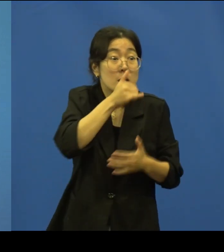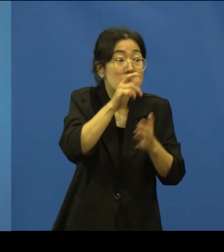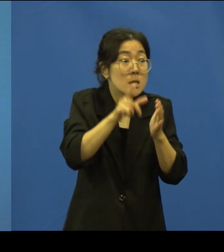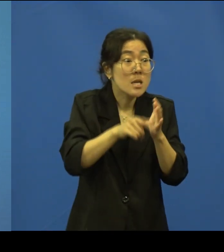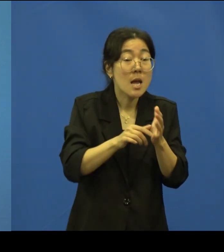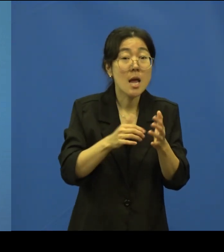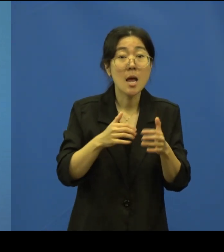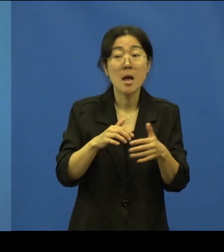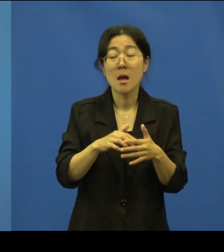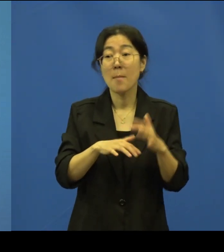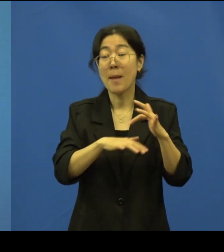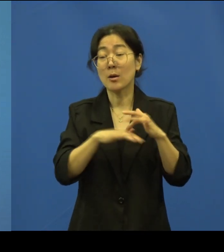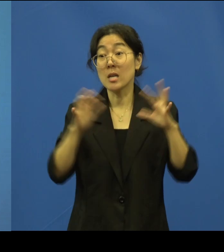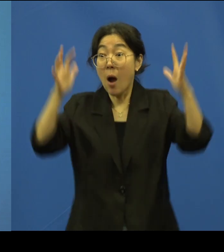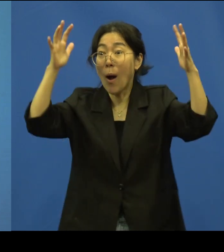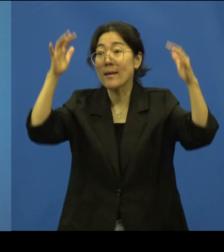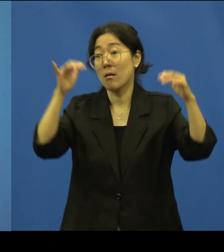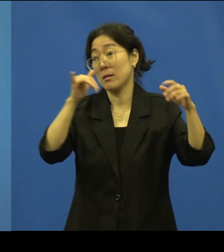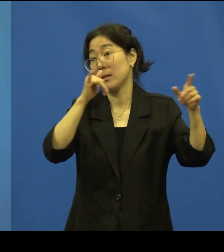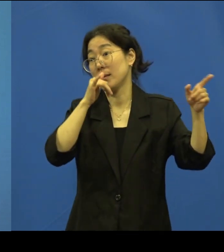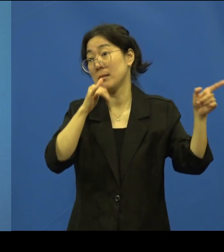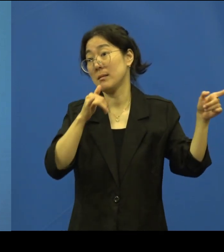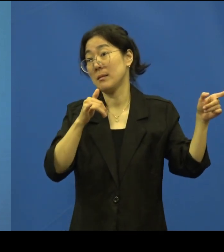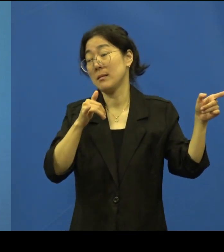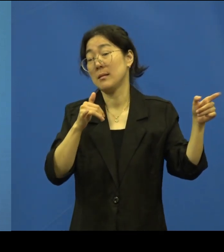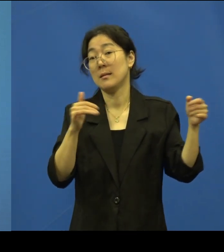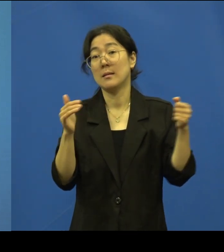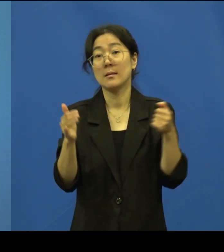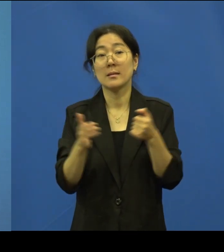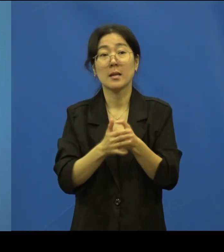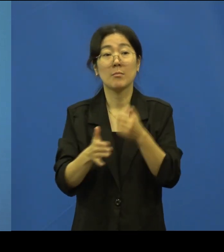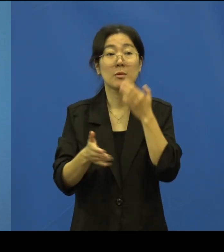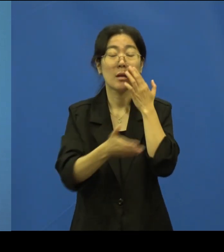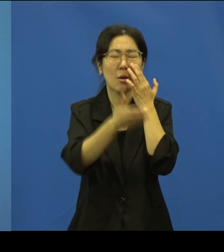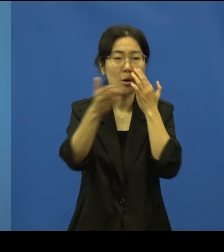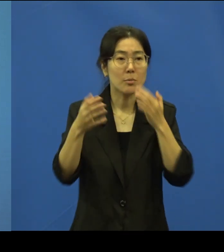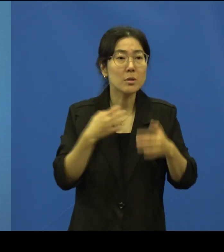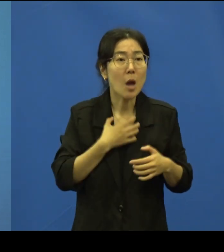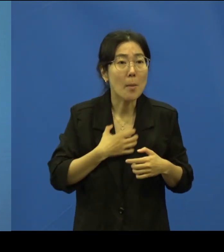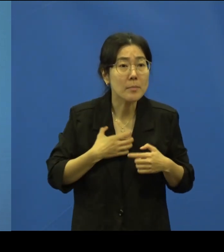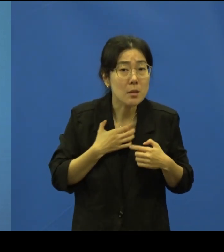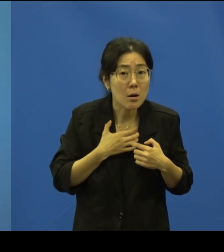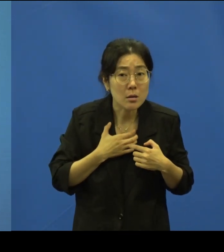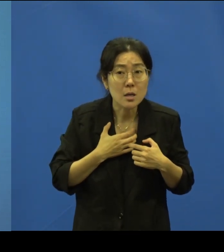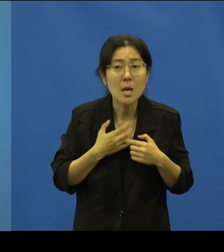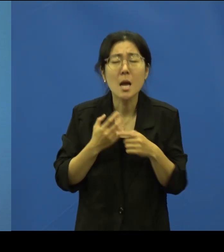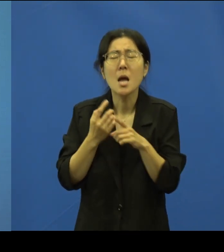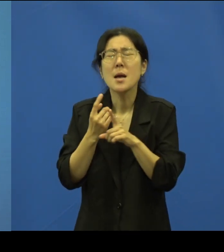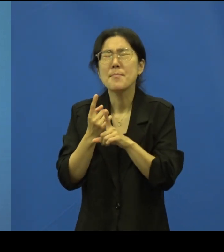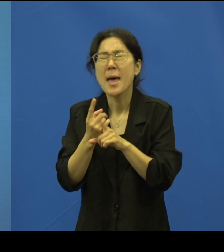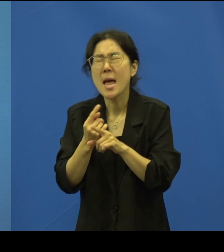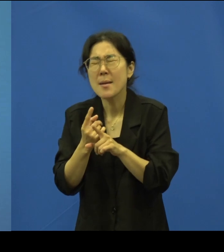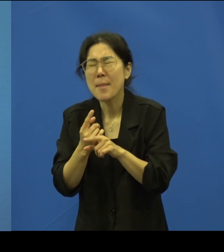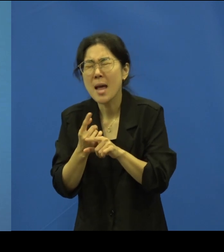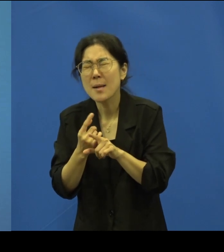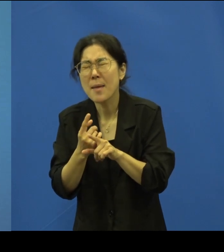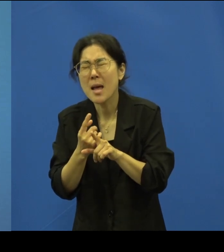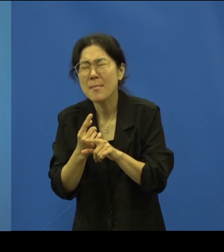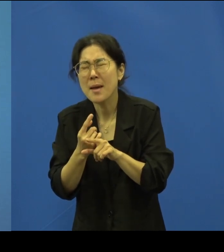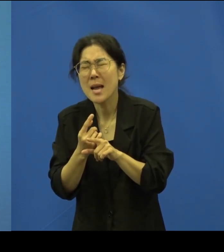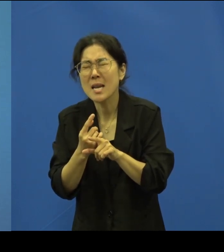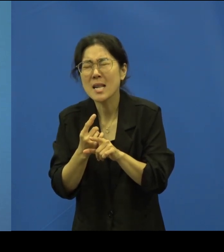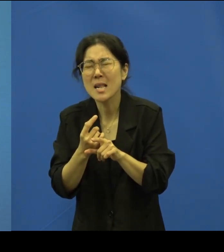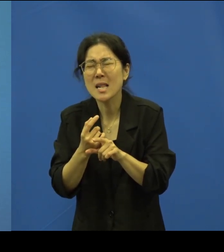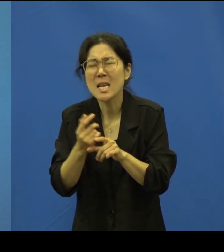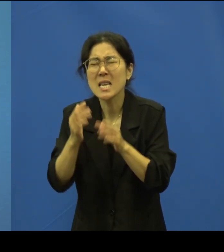그러면 우리는 어떻게 할 수 있느냐? 이 염려를 매일같이 기도로 하나님께